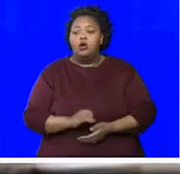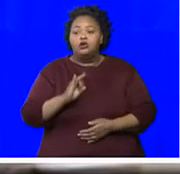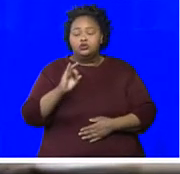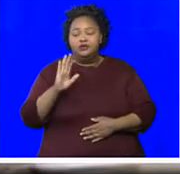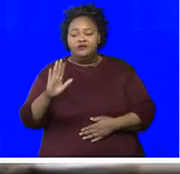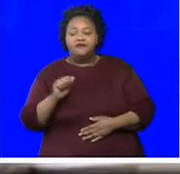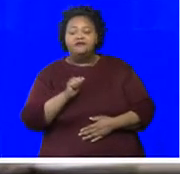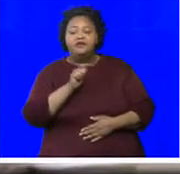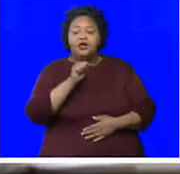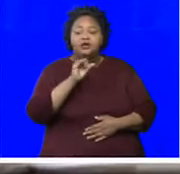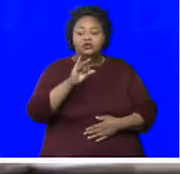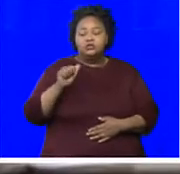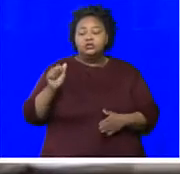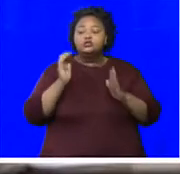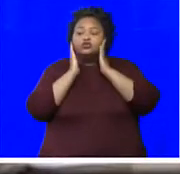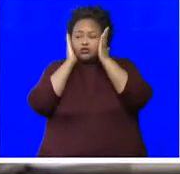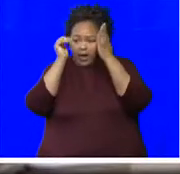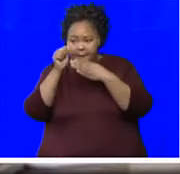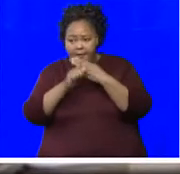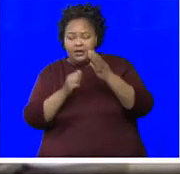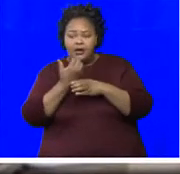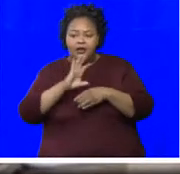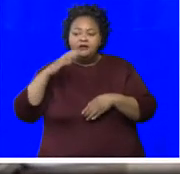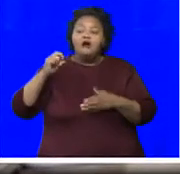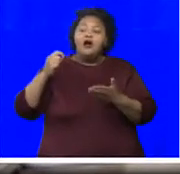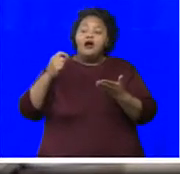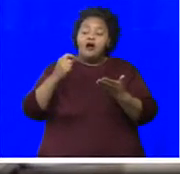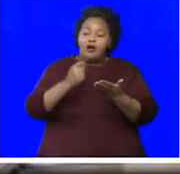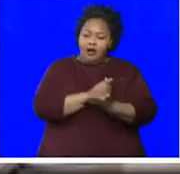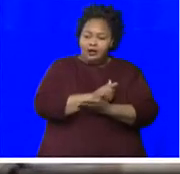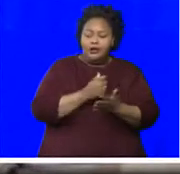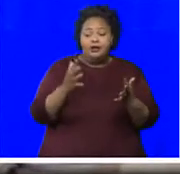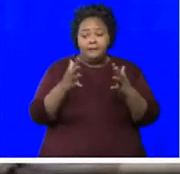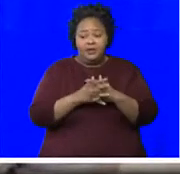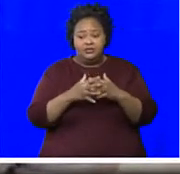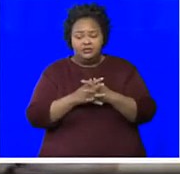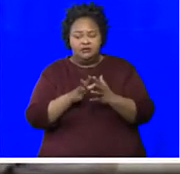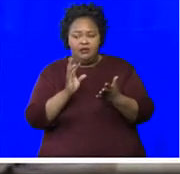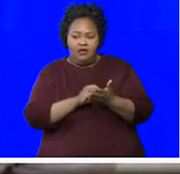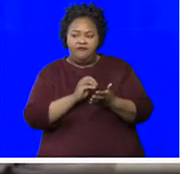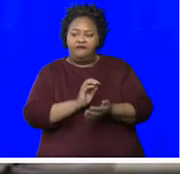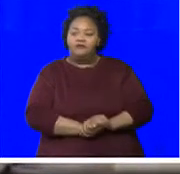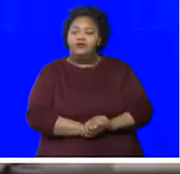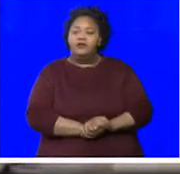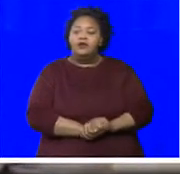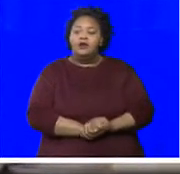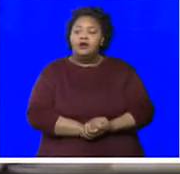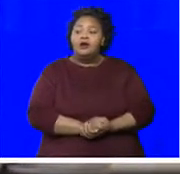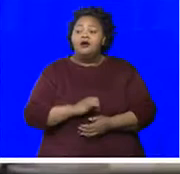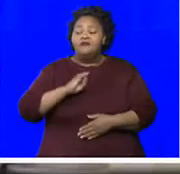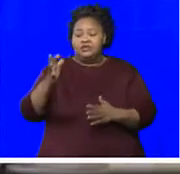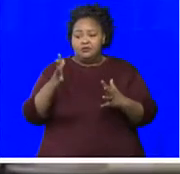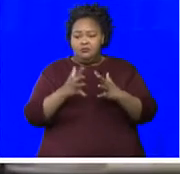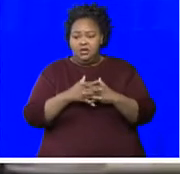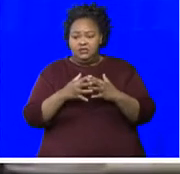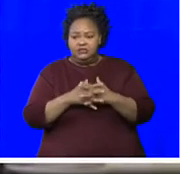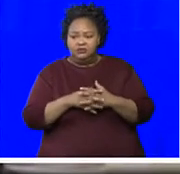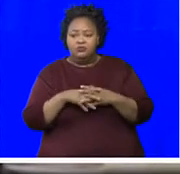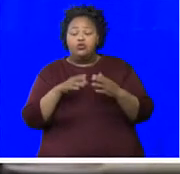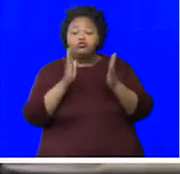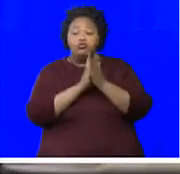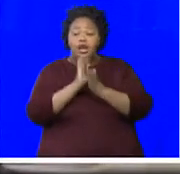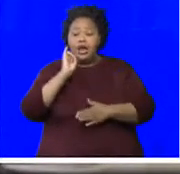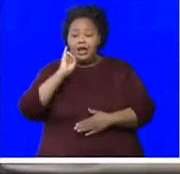26 kuyoke inyanga lesetulu. Lo mhlangano unvulelwe ngomhlangano welishumi nakunye